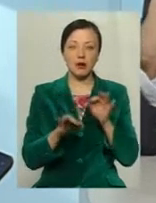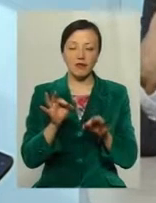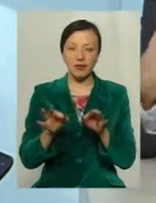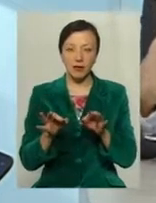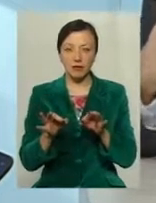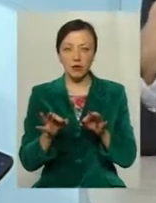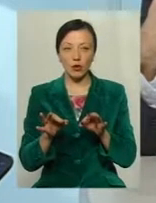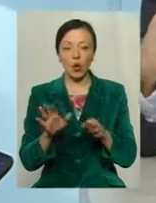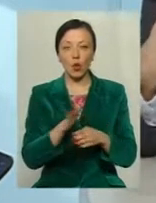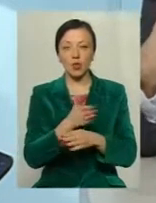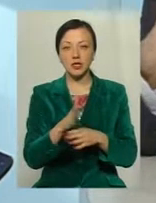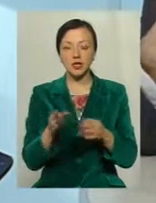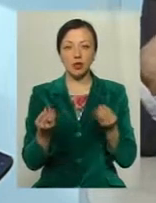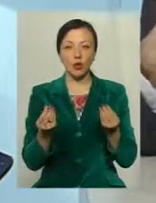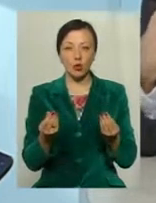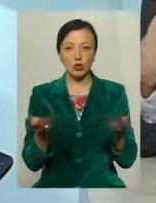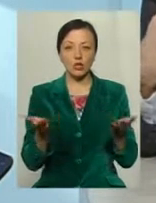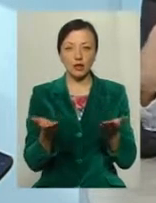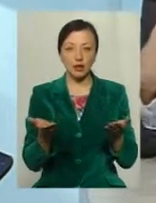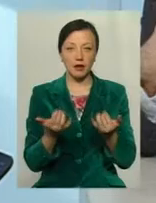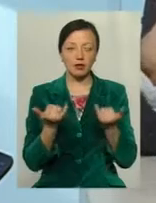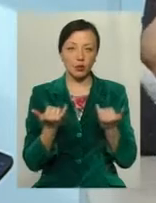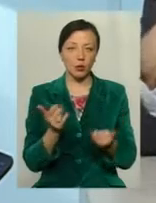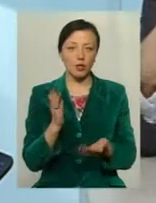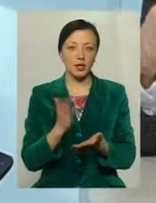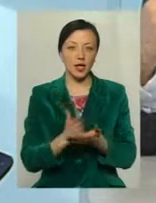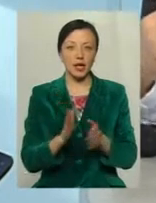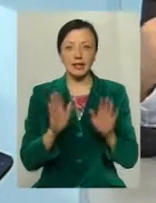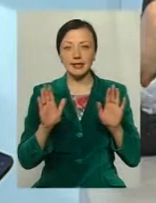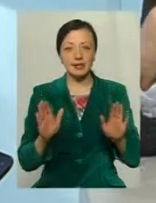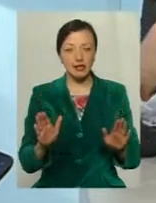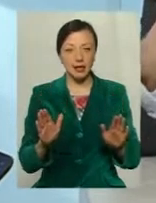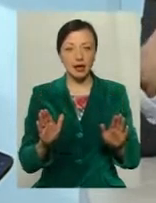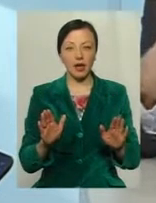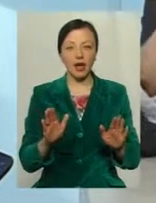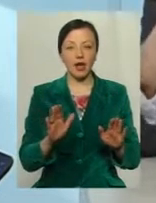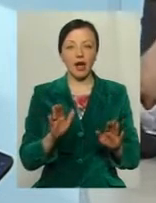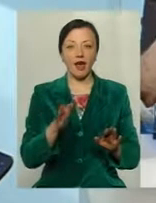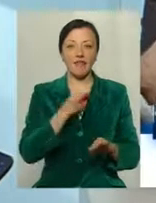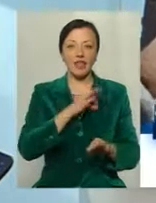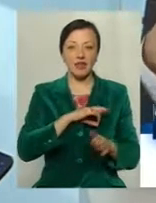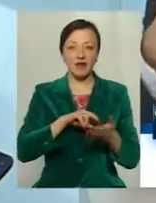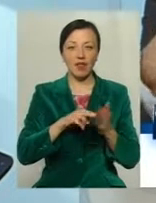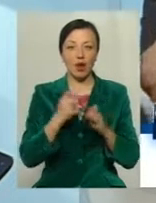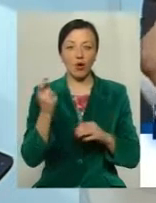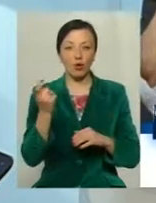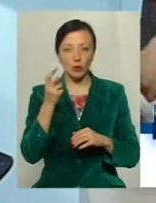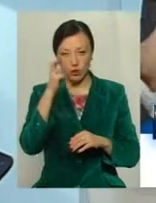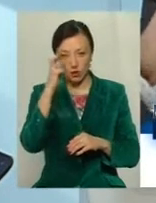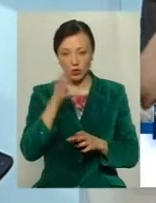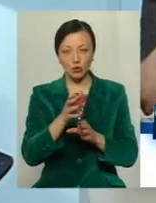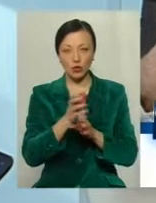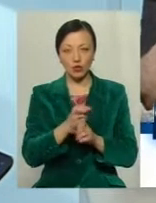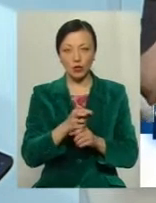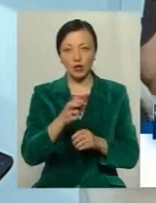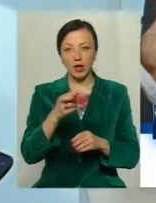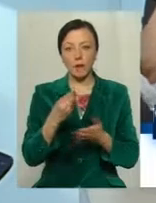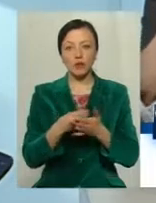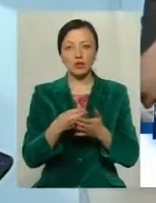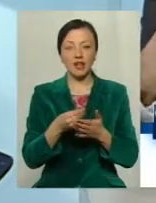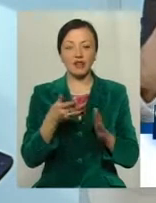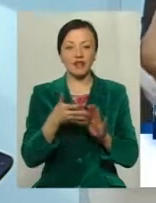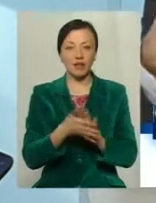стосується медицини. Тому необхідно ці всі речі збалансовано. Краще жити не стане за рахунок рішень обласної ради.